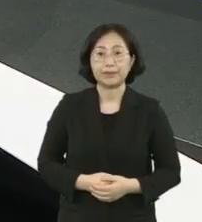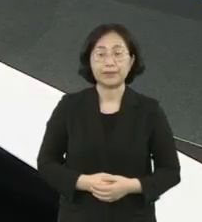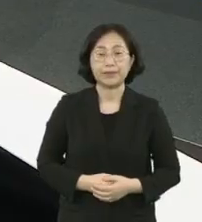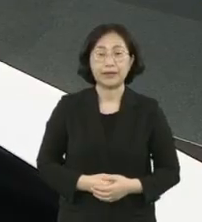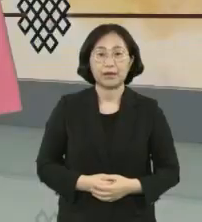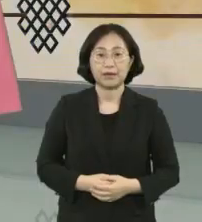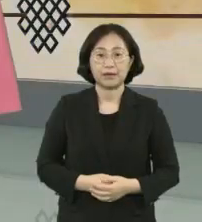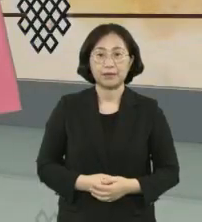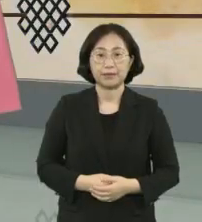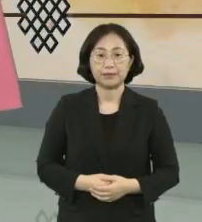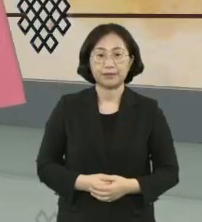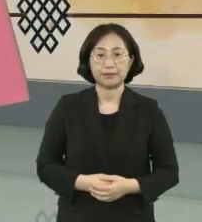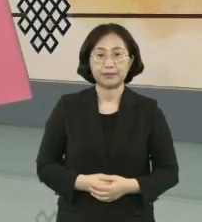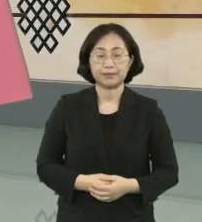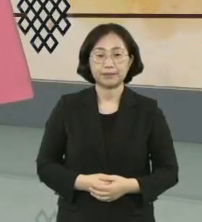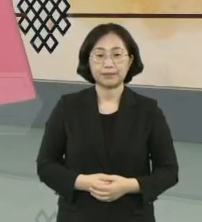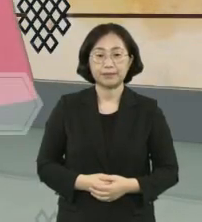전해주시죠.